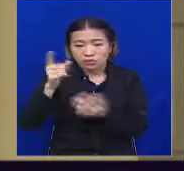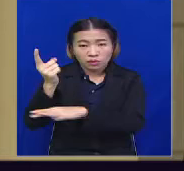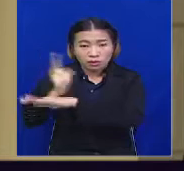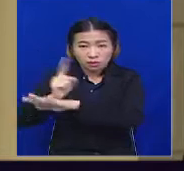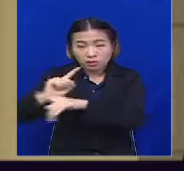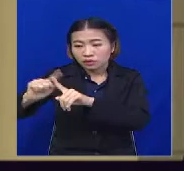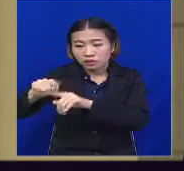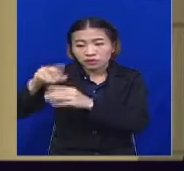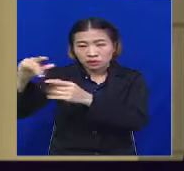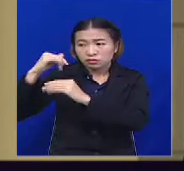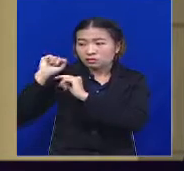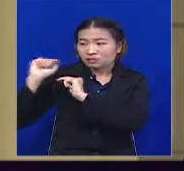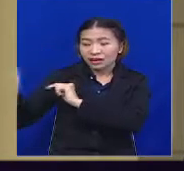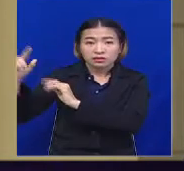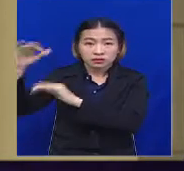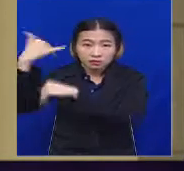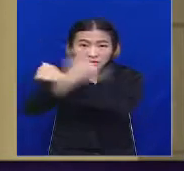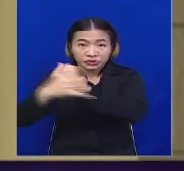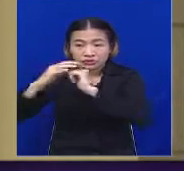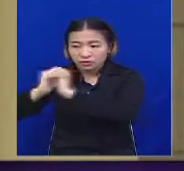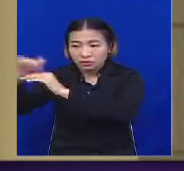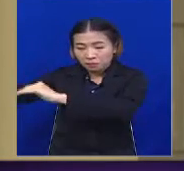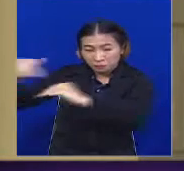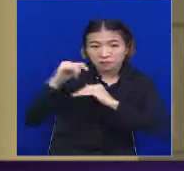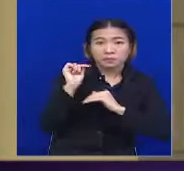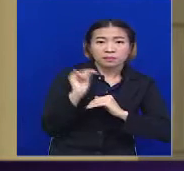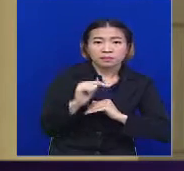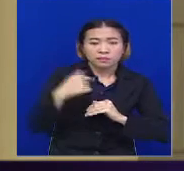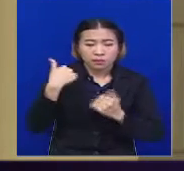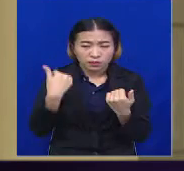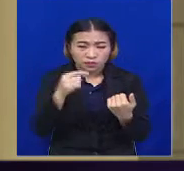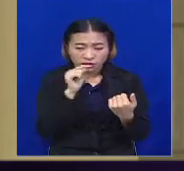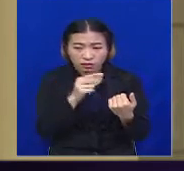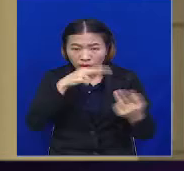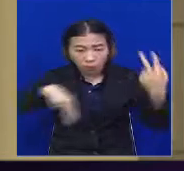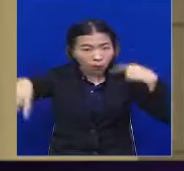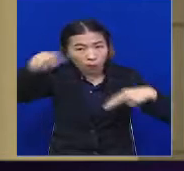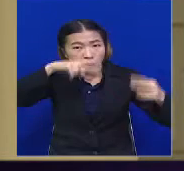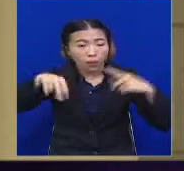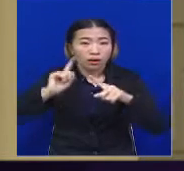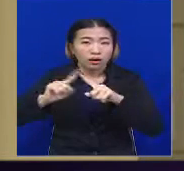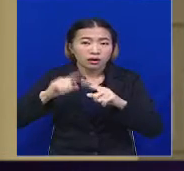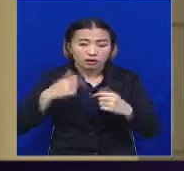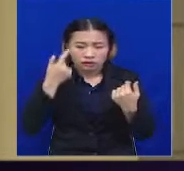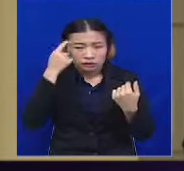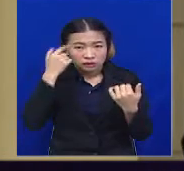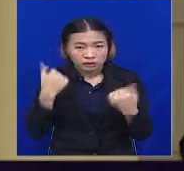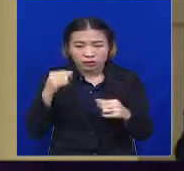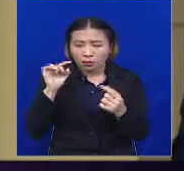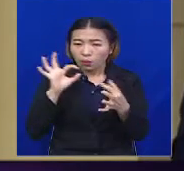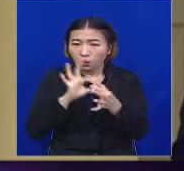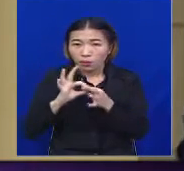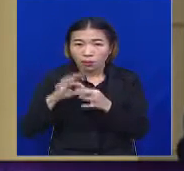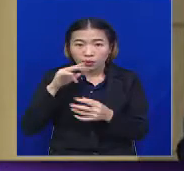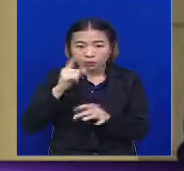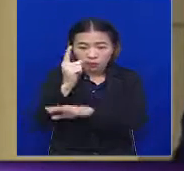ราะว่าต้องการให้เกิดความรวดเร็วโดยทางผู้บัญชาการทหารบกเดินทางไปดูงานด้วยตัวเองและเชื่อว่าสมรรถนะความสามารถนำไปใ